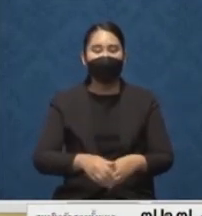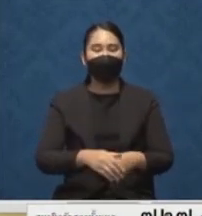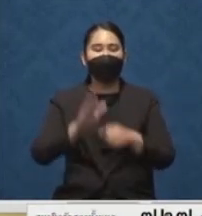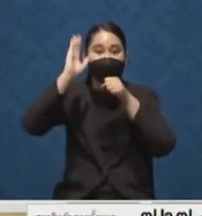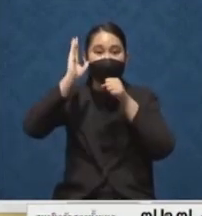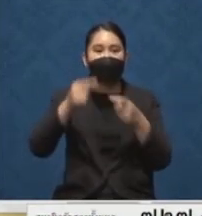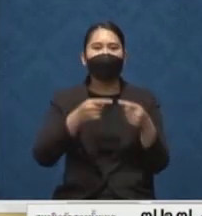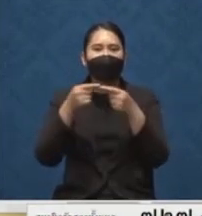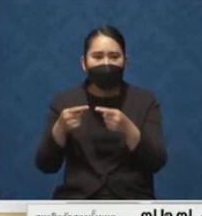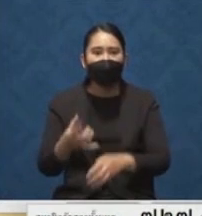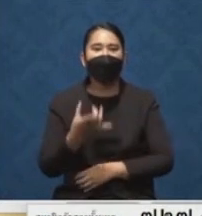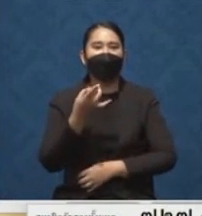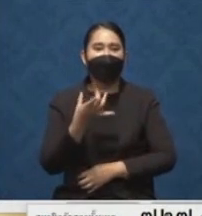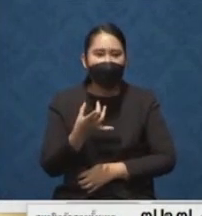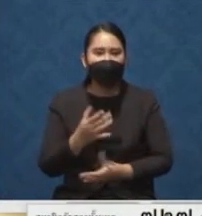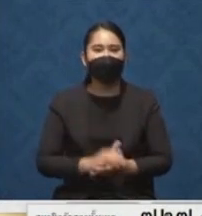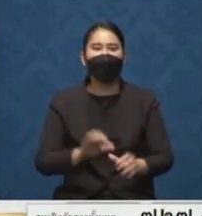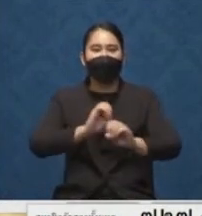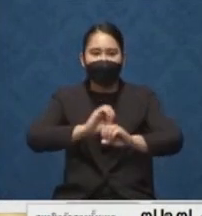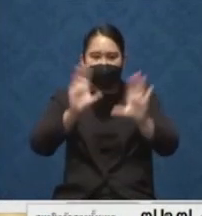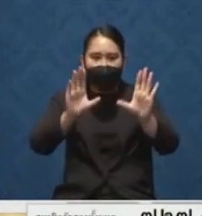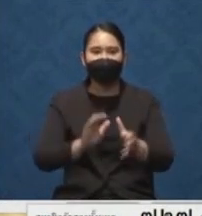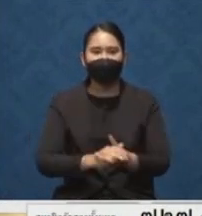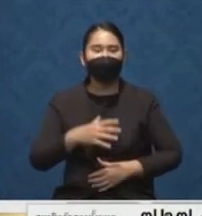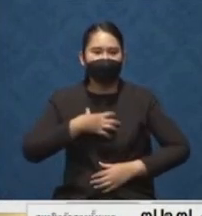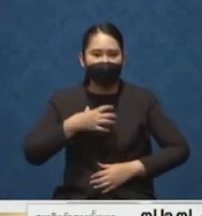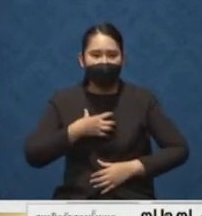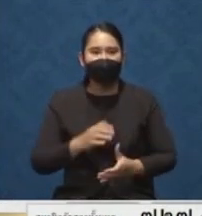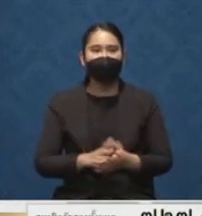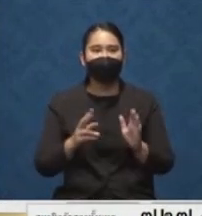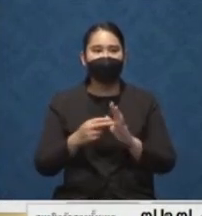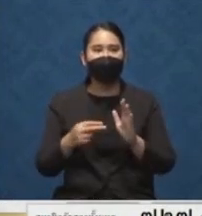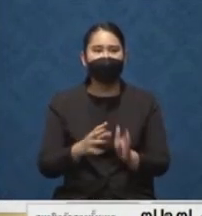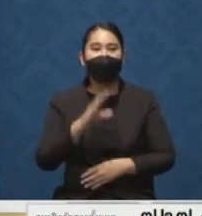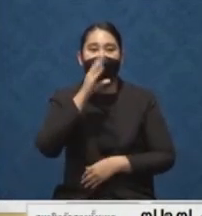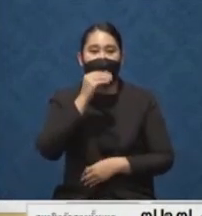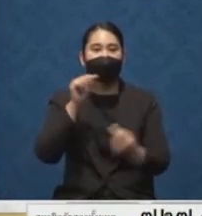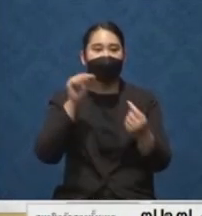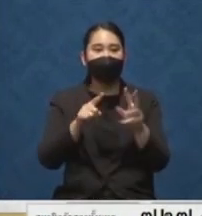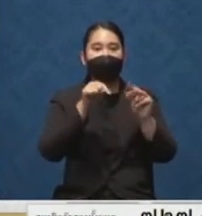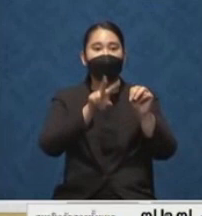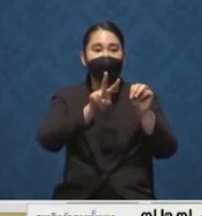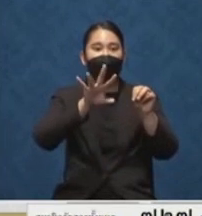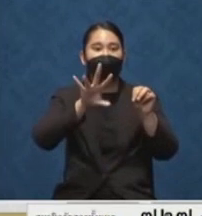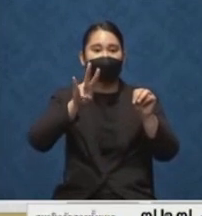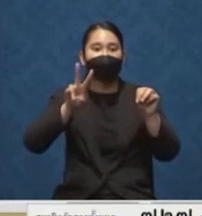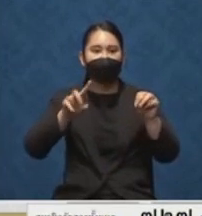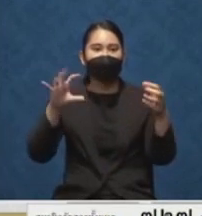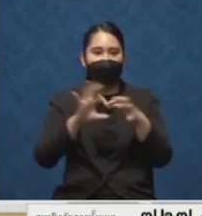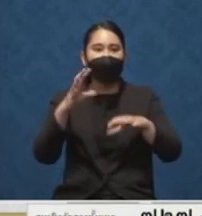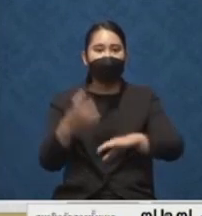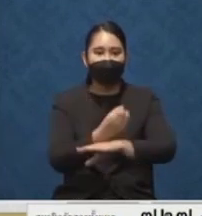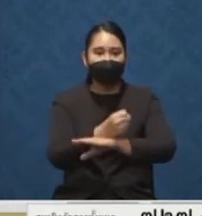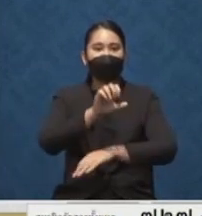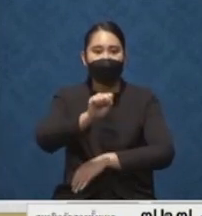ด็นอะไรนะครับก็เอาให้ชัดนะครับกรณีที่ถ้าเกิดท่านจะพูดถึง272นะครับซึ่งเป็นเรื่องของอำนาจส